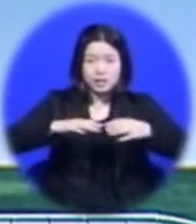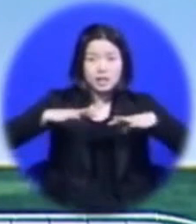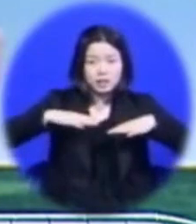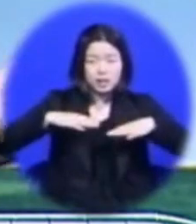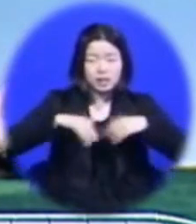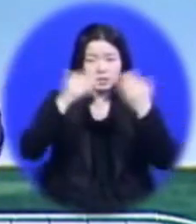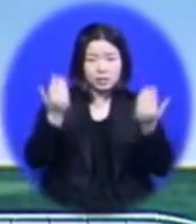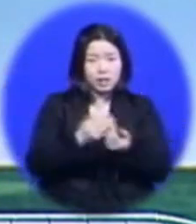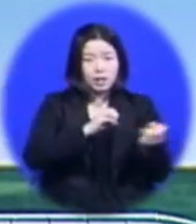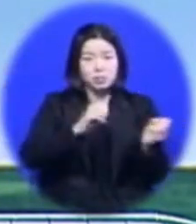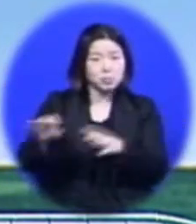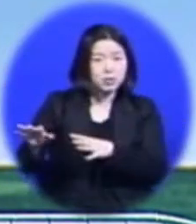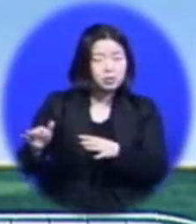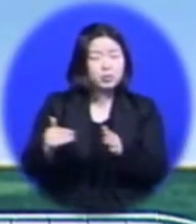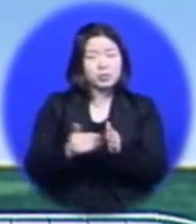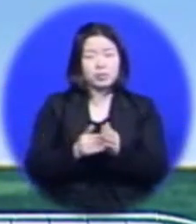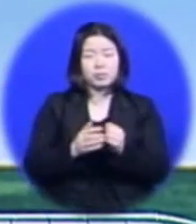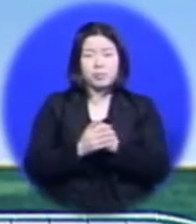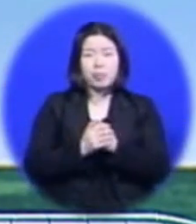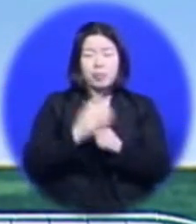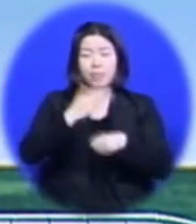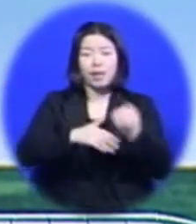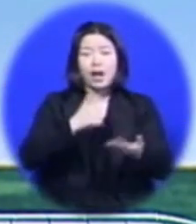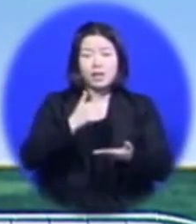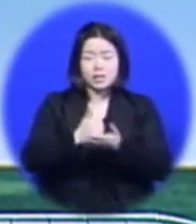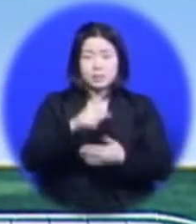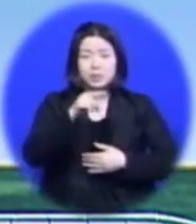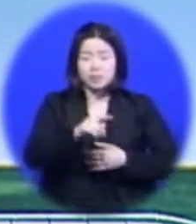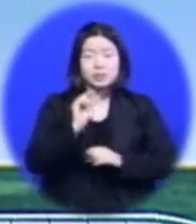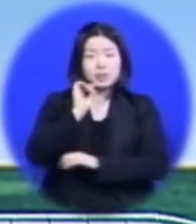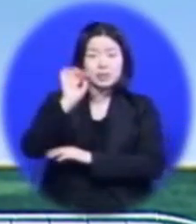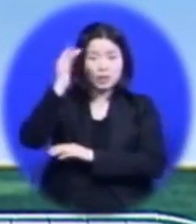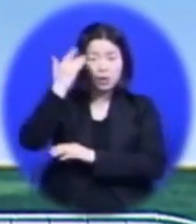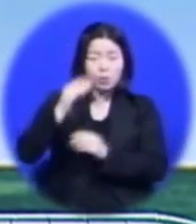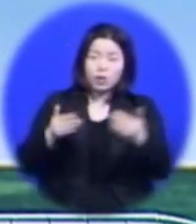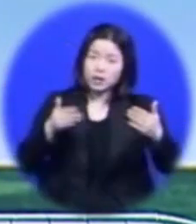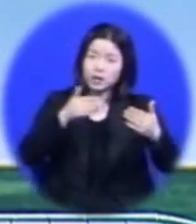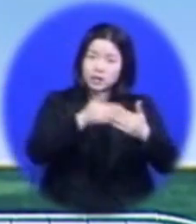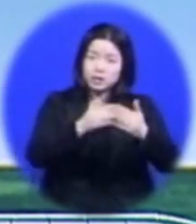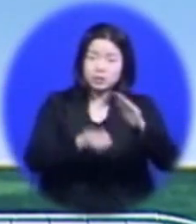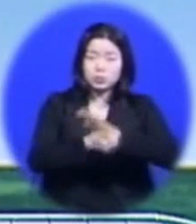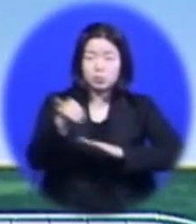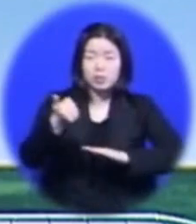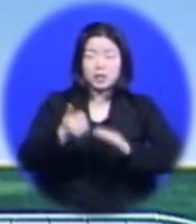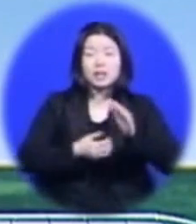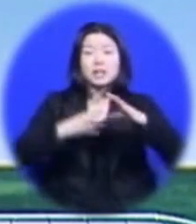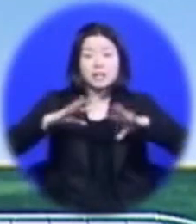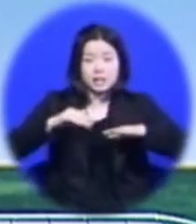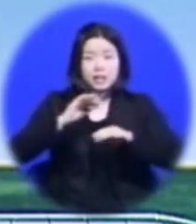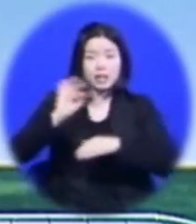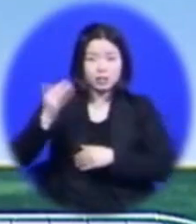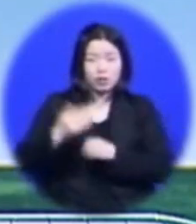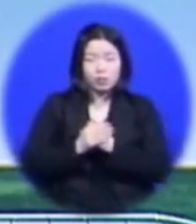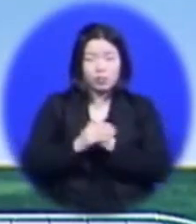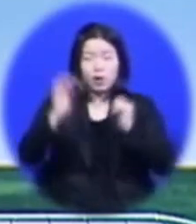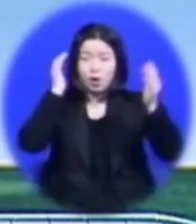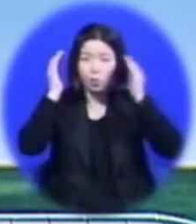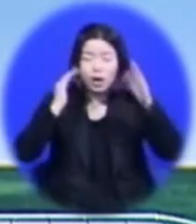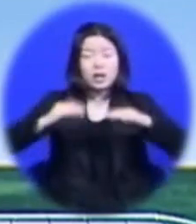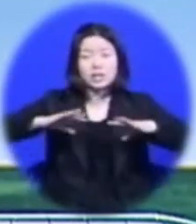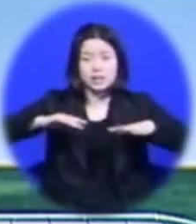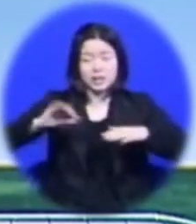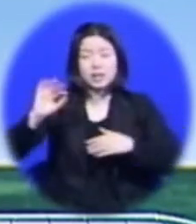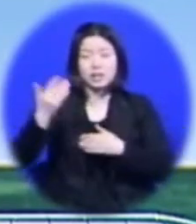이제 다 버렸고 하나님 그 영광에 이르는 소망이 자랑이고 환난이